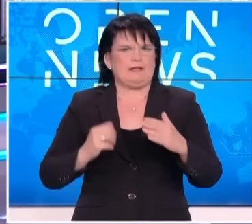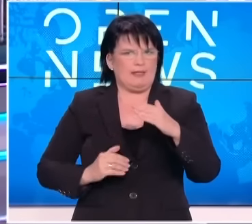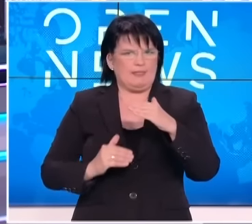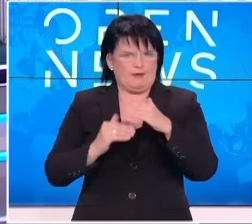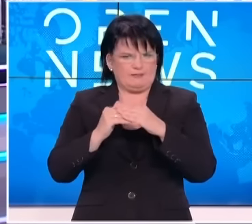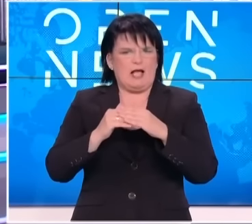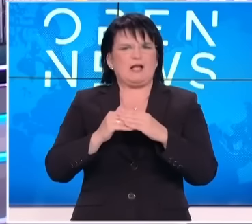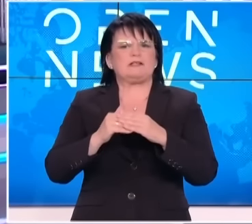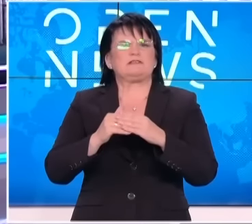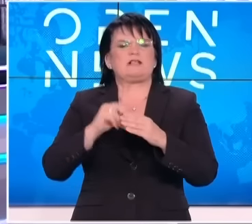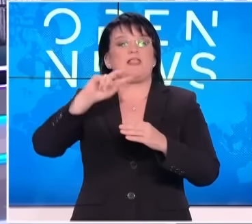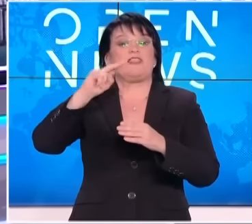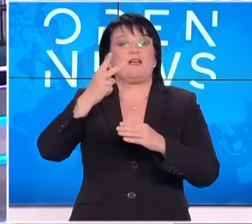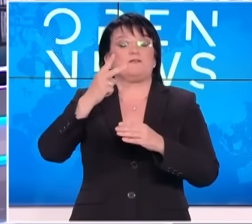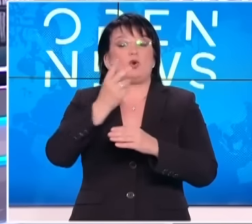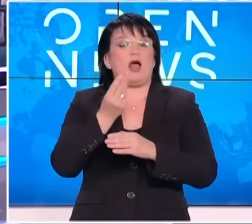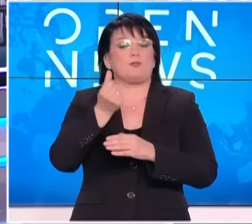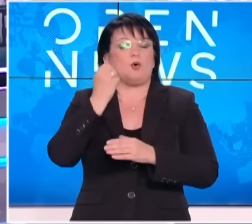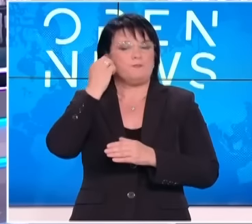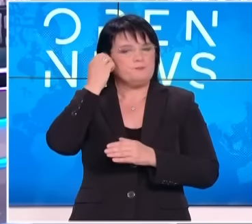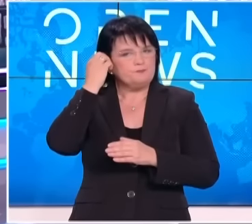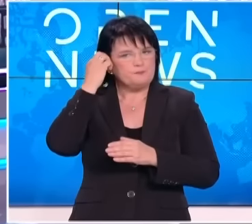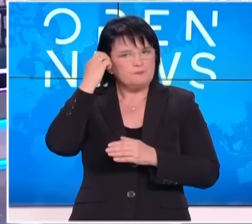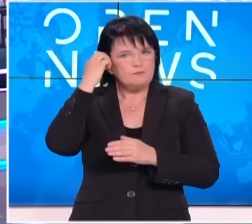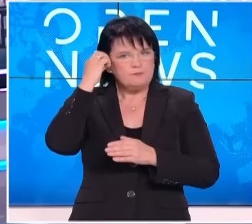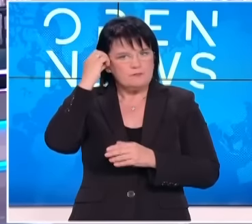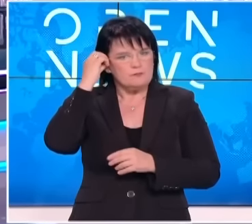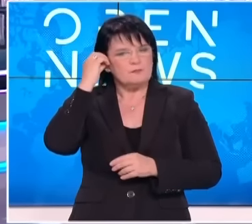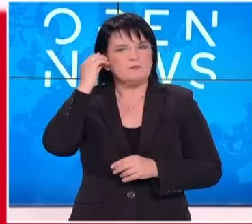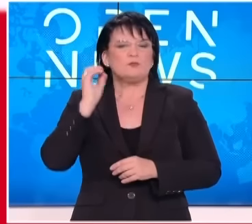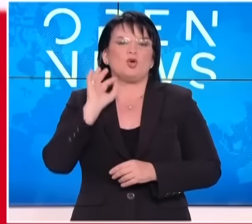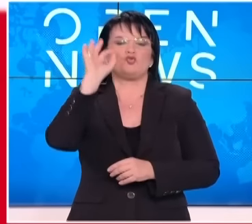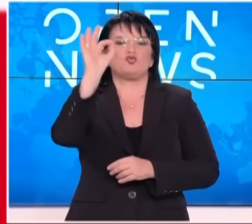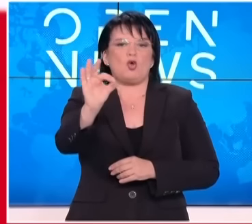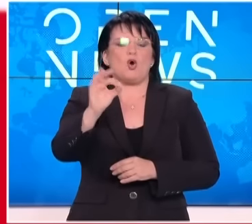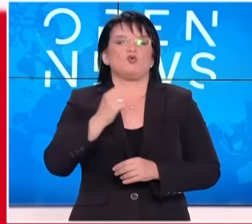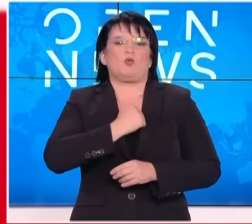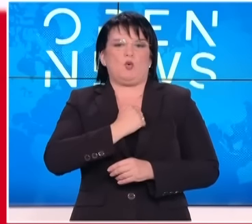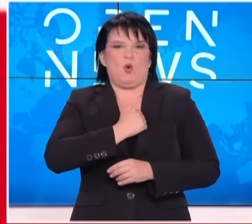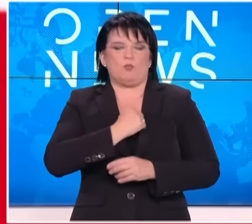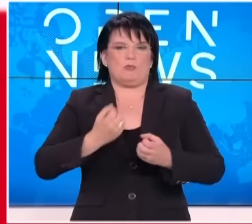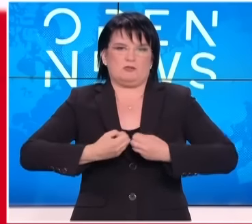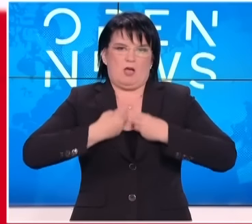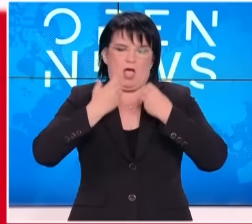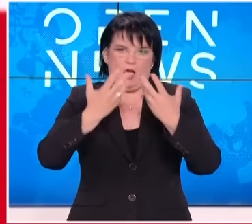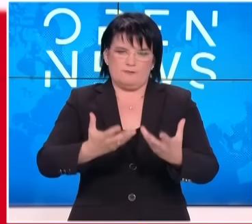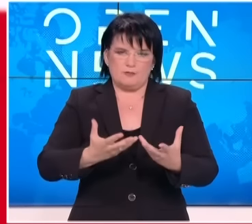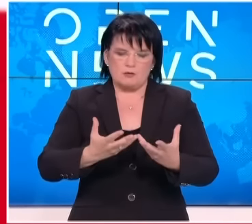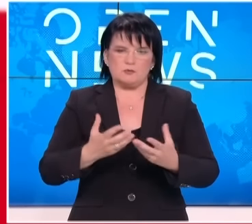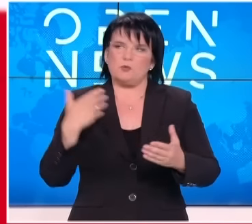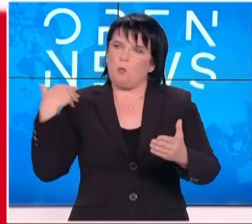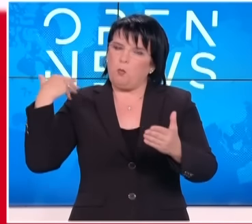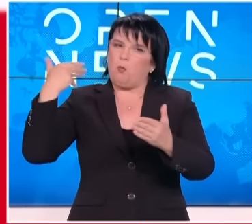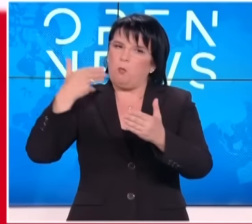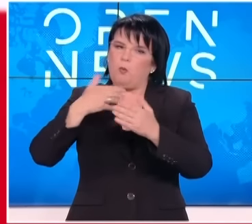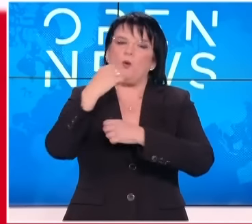και να το ξεπεράσετε το διψήφιο ποσοστό ναι ο στόχος ο δικός μας είναι ότι να εκφραστεί αυτό που εκφράζεται όλα τα τα τελευταία